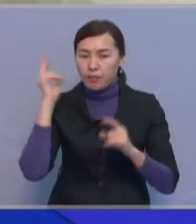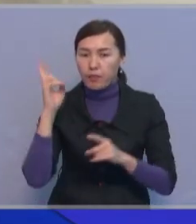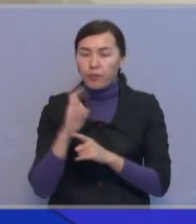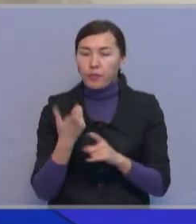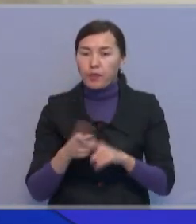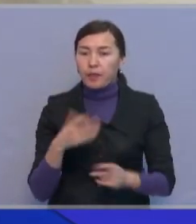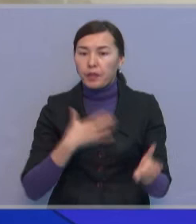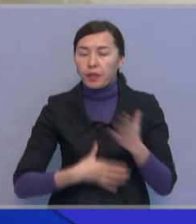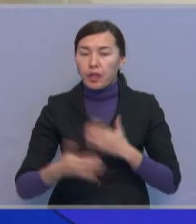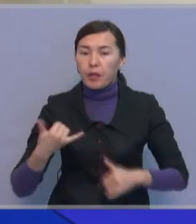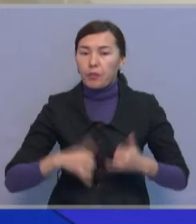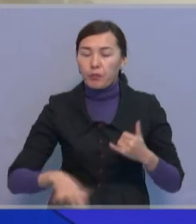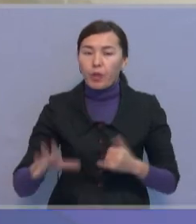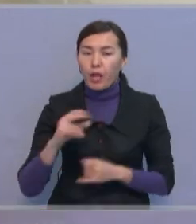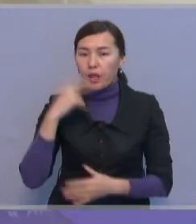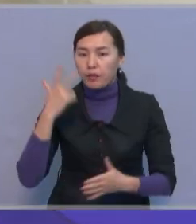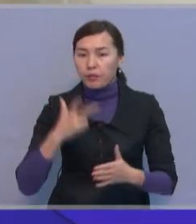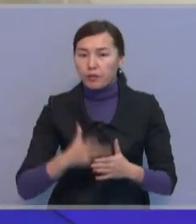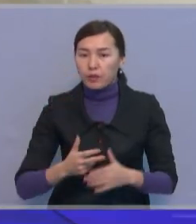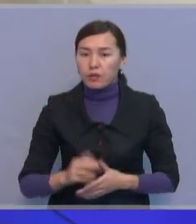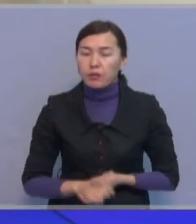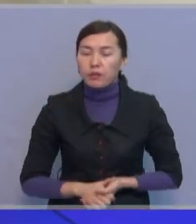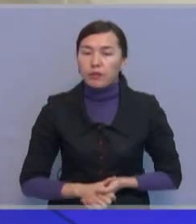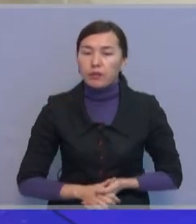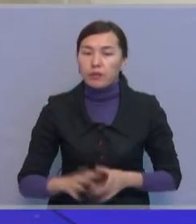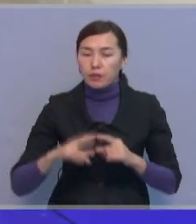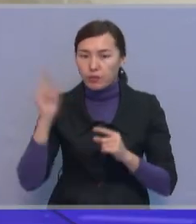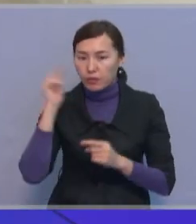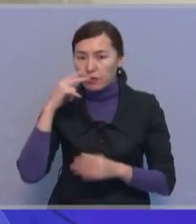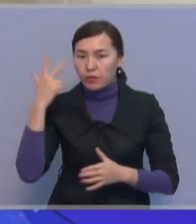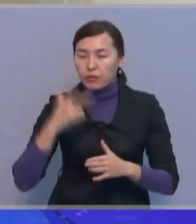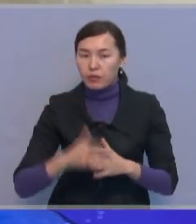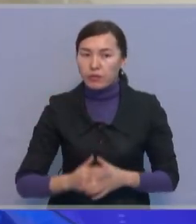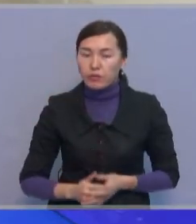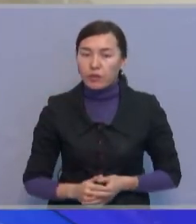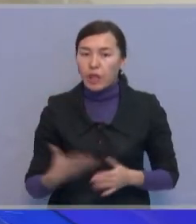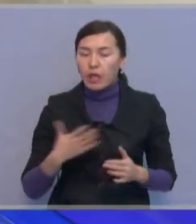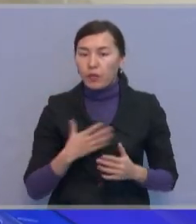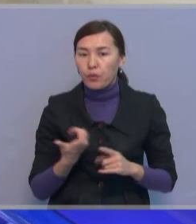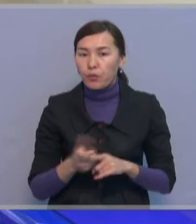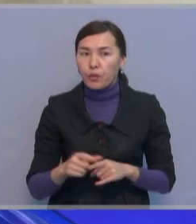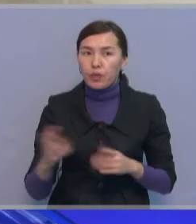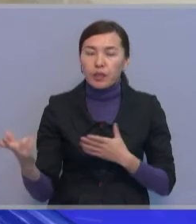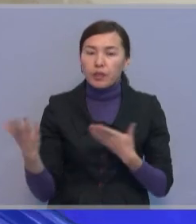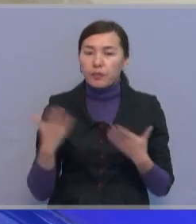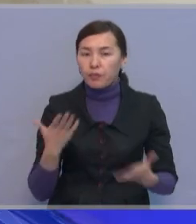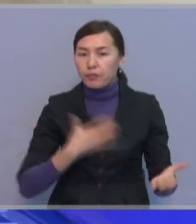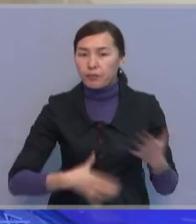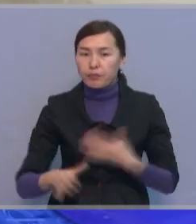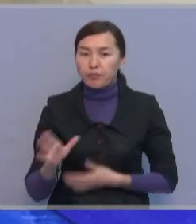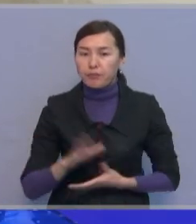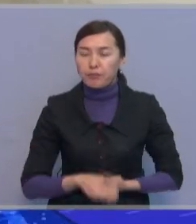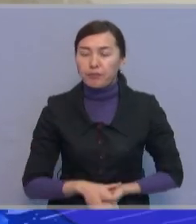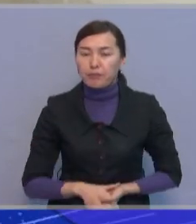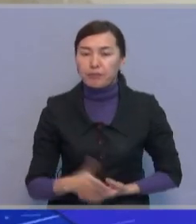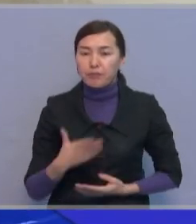өте қуаныштымыз. Ұстаздарымызды сағындық. Мектебімізді сағындық. Біз өте мектепке келгенімізге қуаныштымыз.